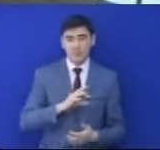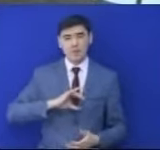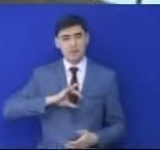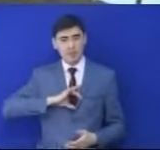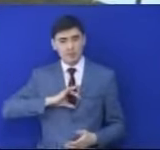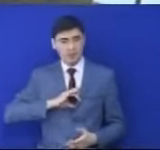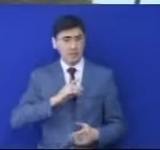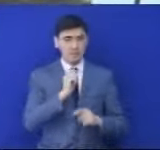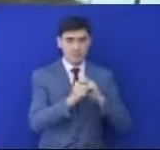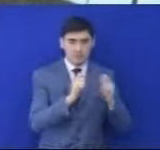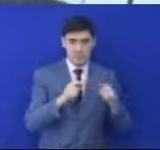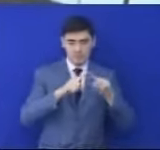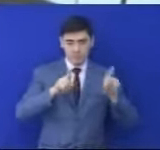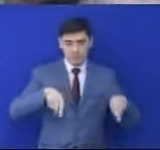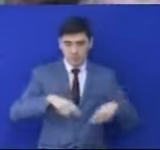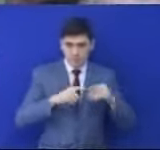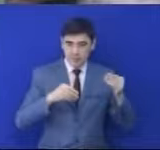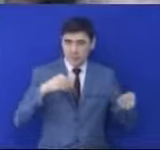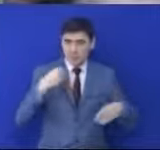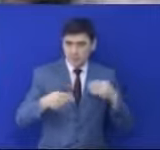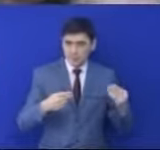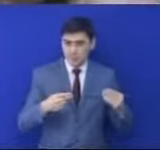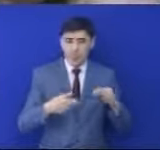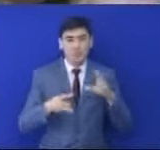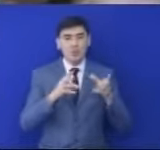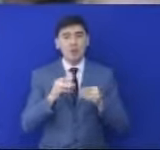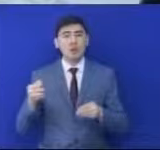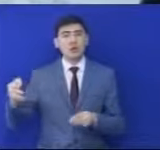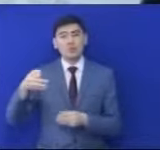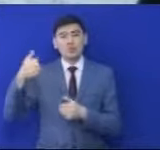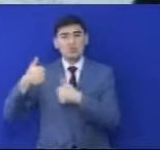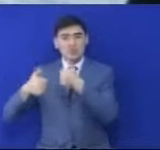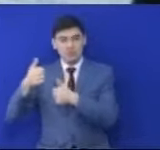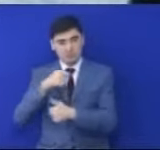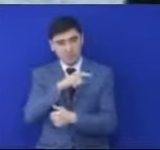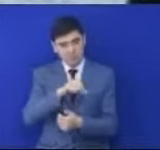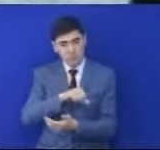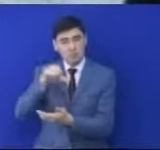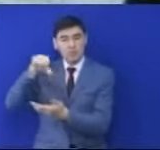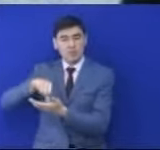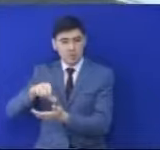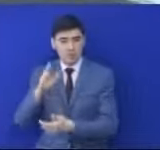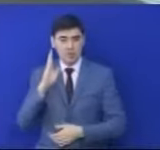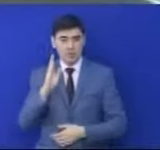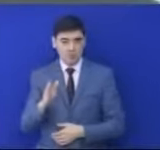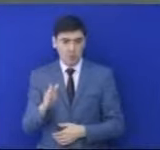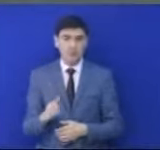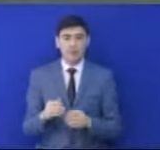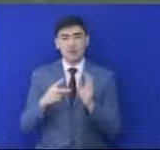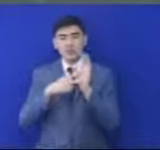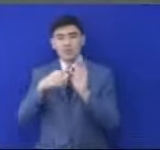қағаздармен марапатталды. Үздік спортшылар қала намысын облыстық жарыста қорғайтын болады. Аймақтық сайыс 7-10 ақпан